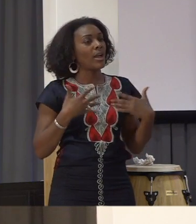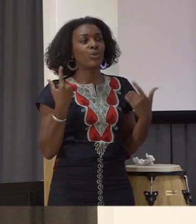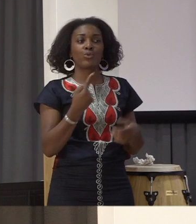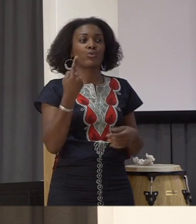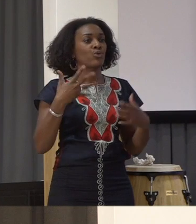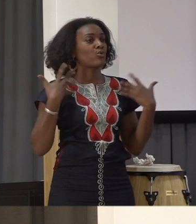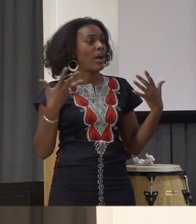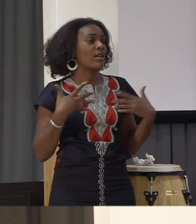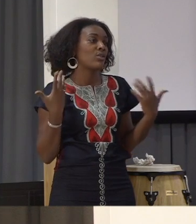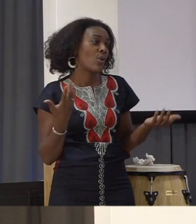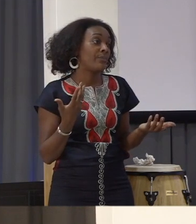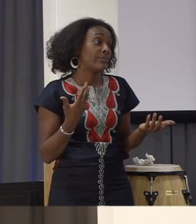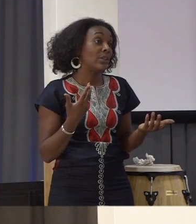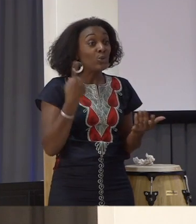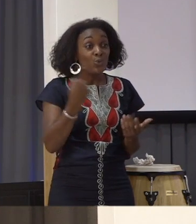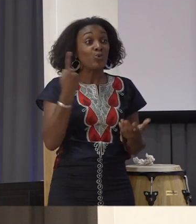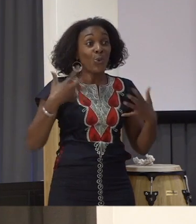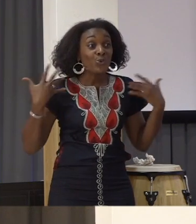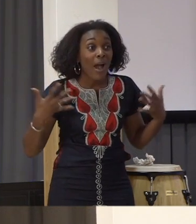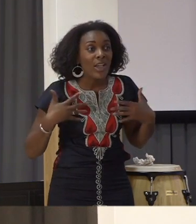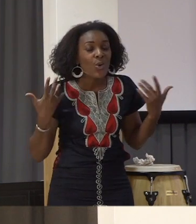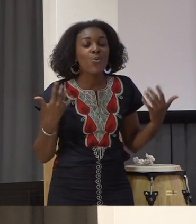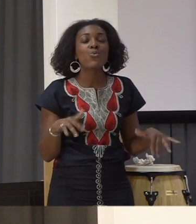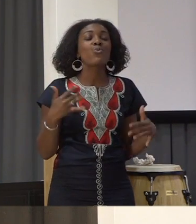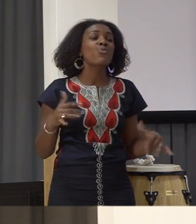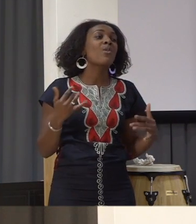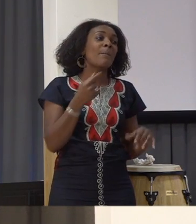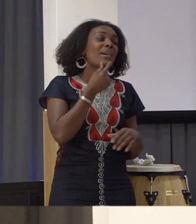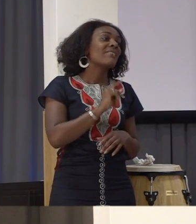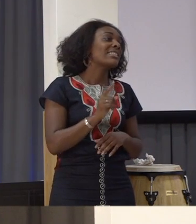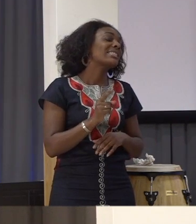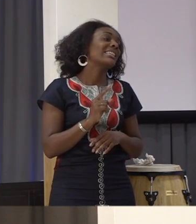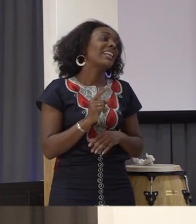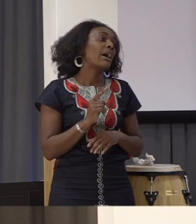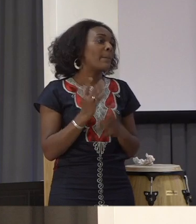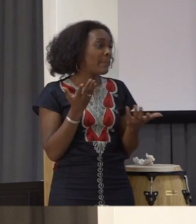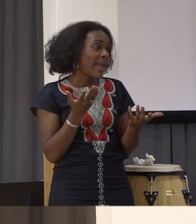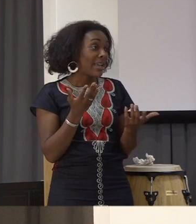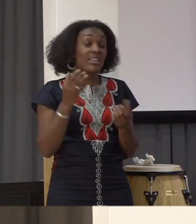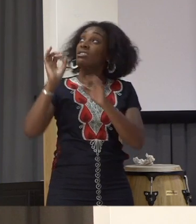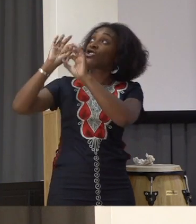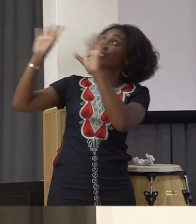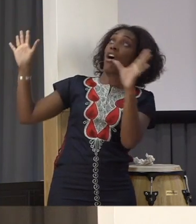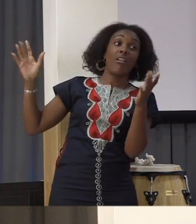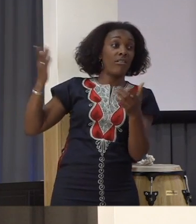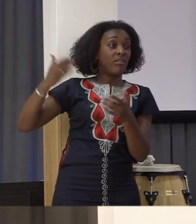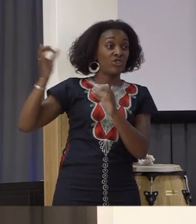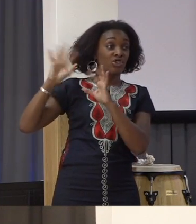Dieu met la barre trop haute. Mais il le fait exprès. Parce qu'il sait que sans lui, on ne peut pas y arriver.